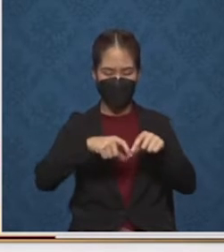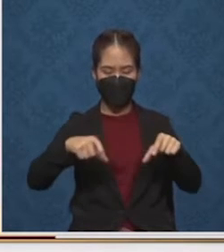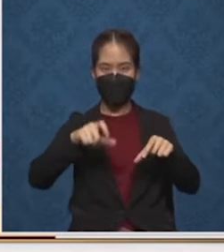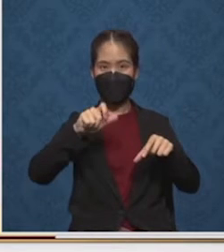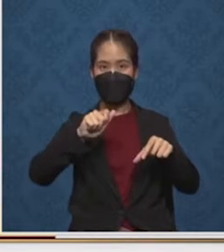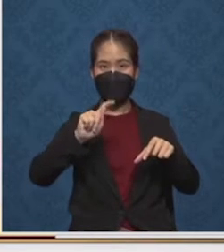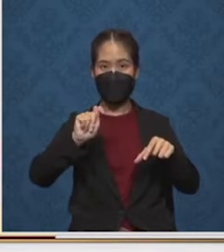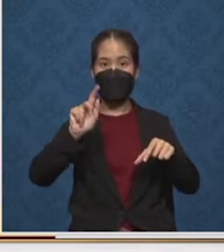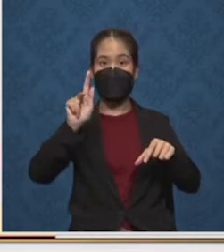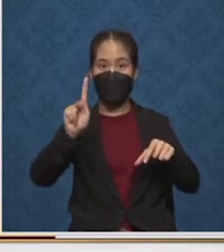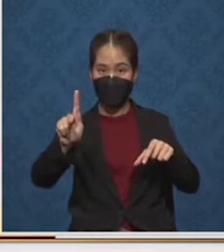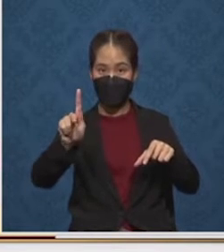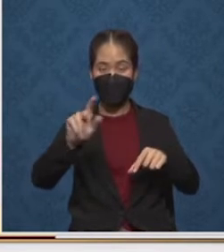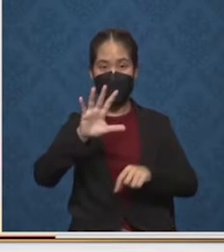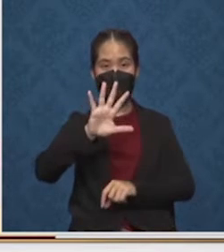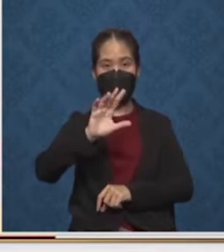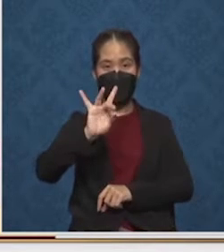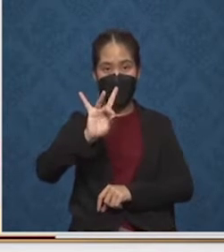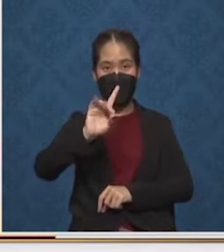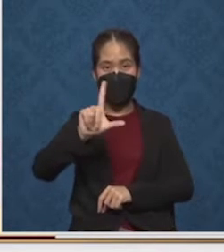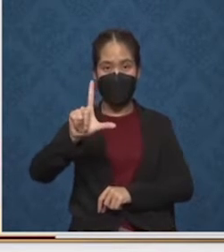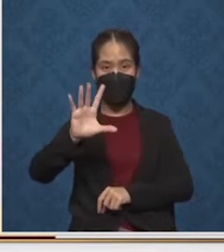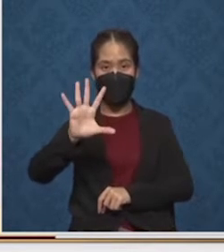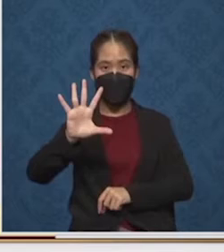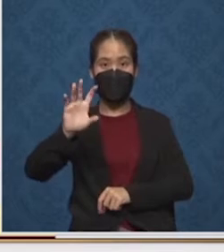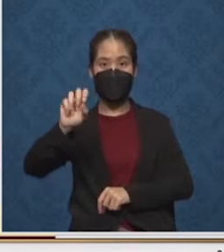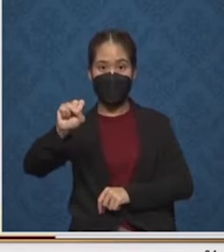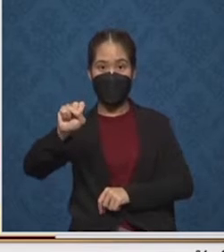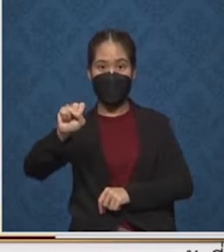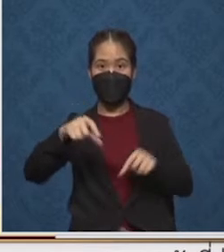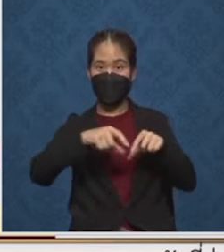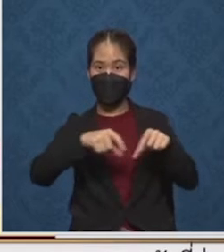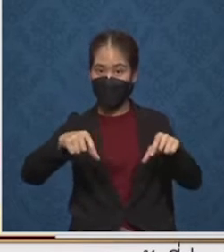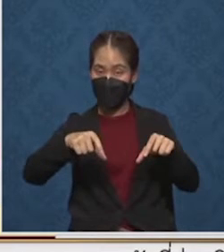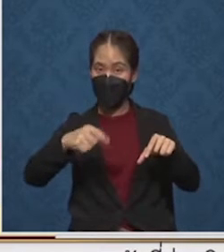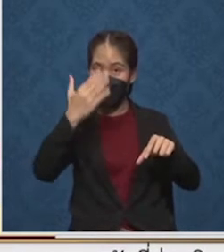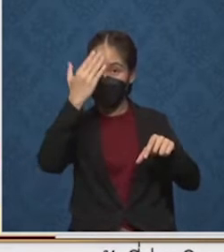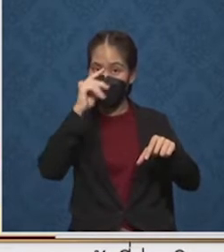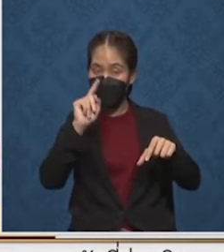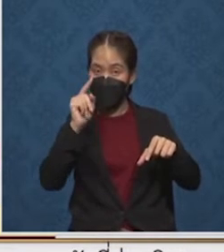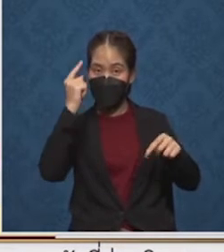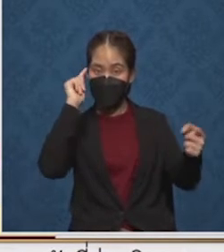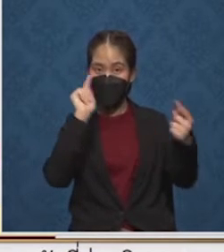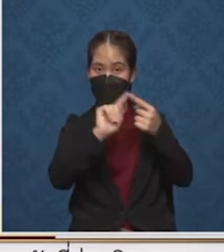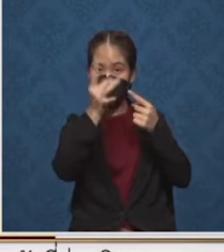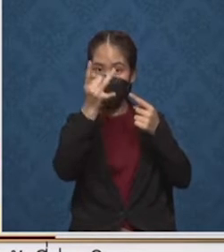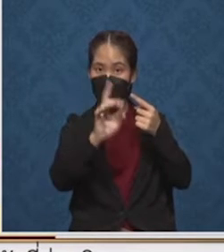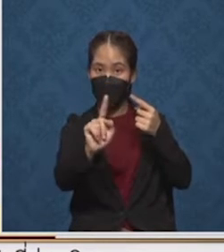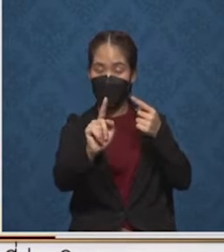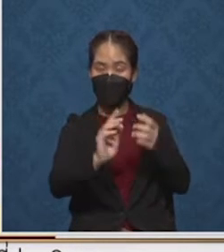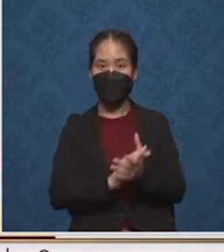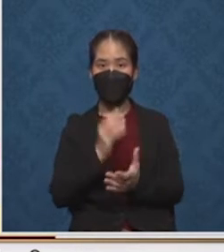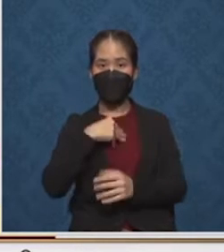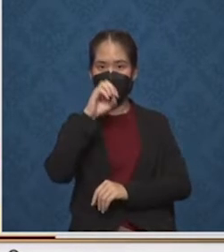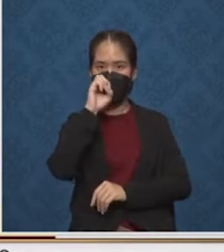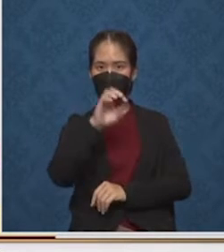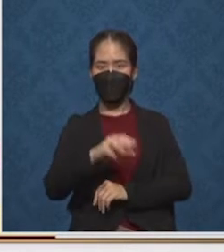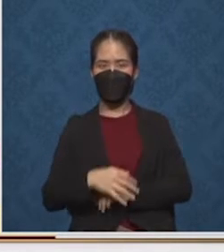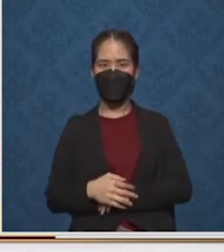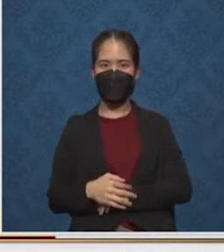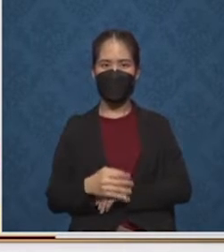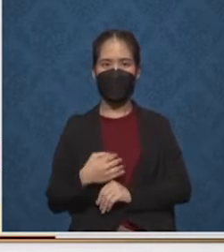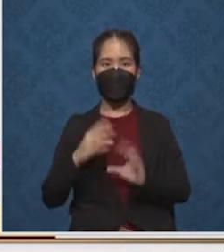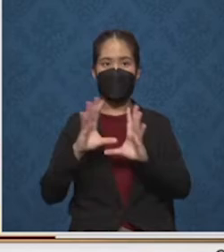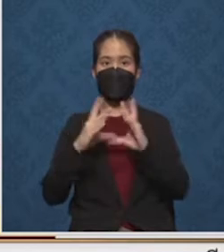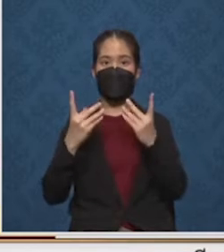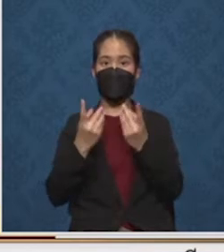ak8ล้าน 5แสนชุดเนี่ยเกิดจากอะไรอันนี้บอกได้ทันทีครับอ้ะมันเกิดจากที่